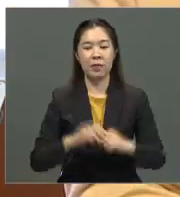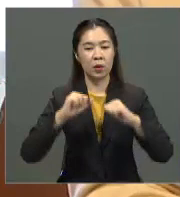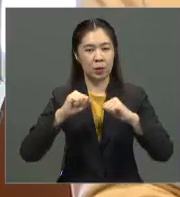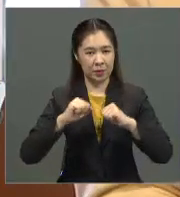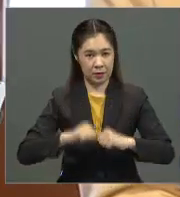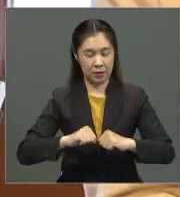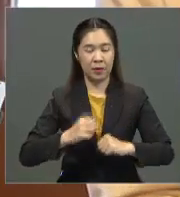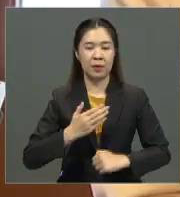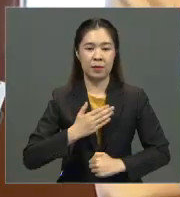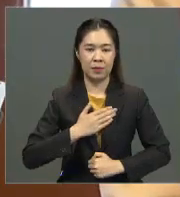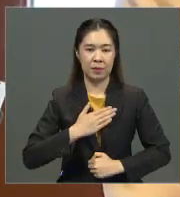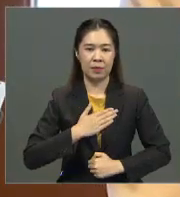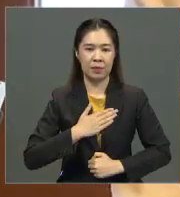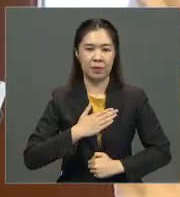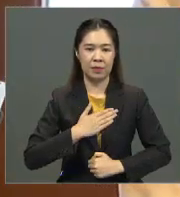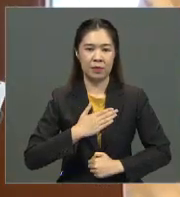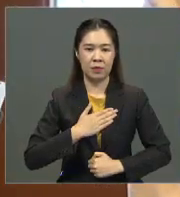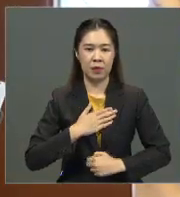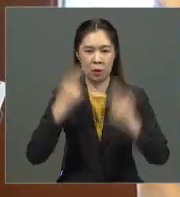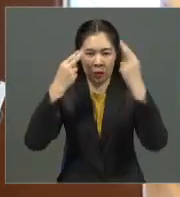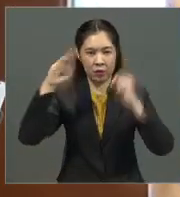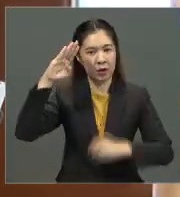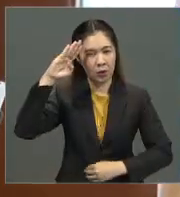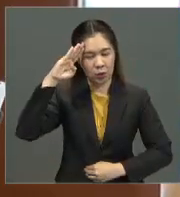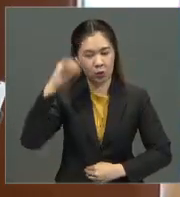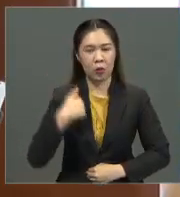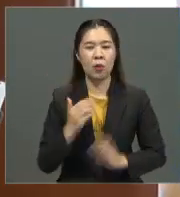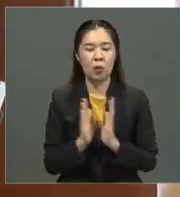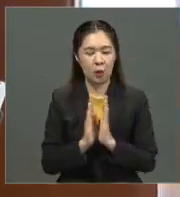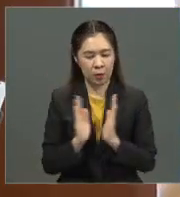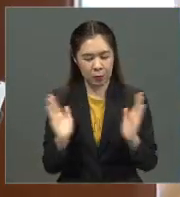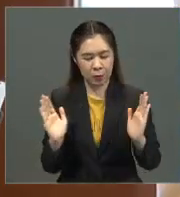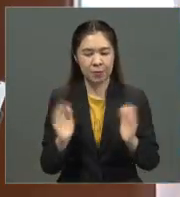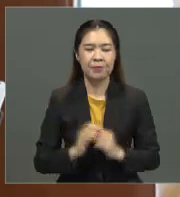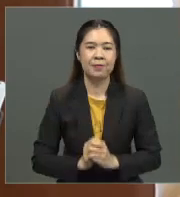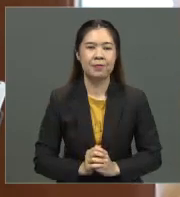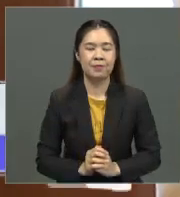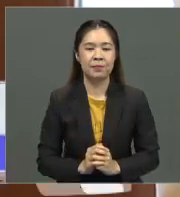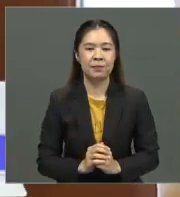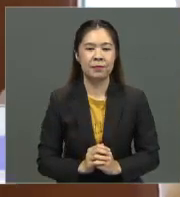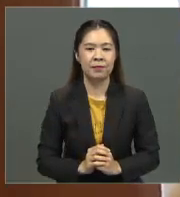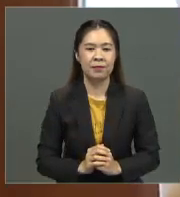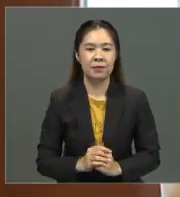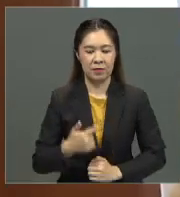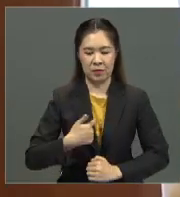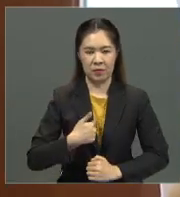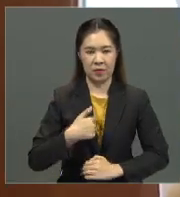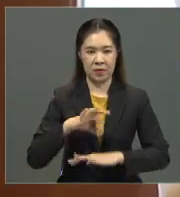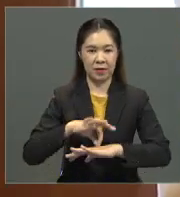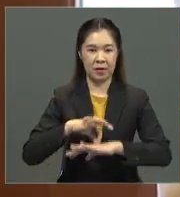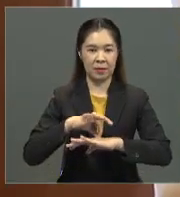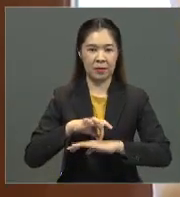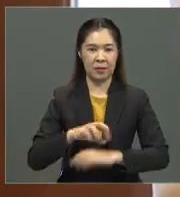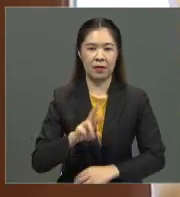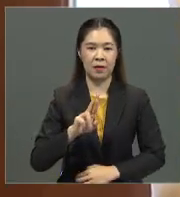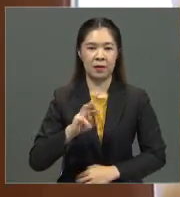ก็ทีนี้ก็ต้องขอบคุณท่านนายกนะครับที่ให้เกียรติกับพรรคได้มาเป็นรัฐมนตรีประจำสำนักนายกรัฐม